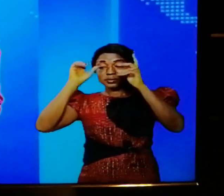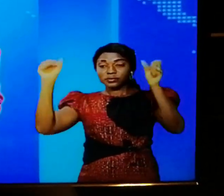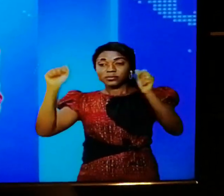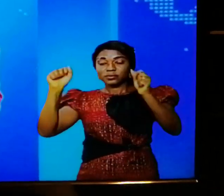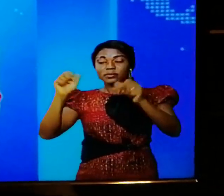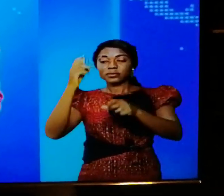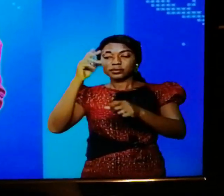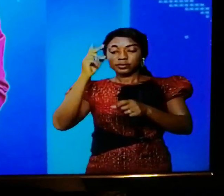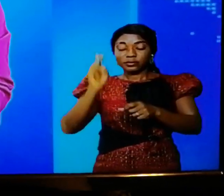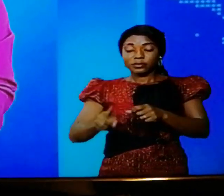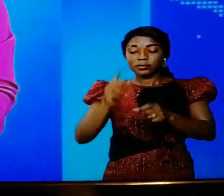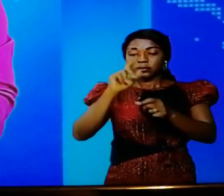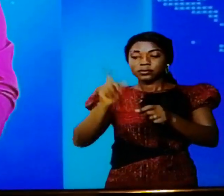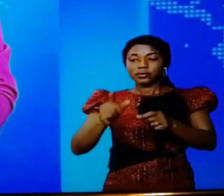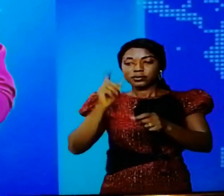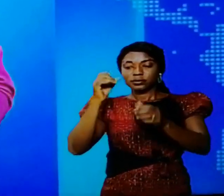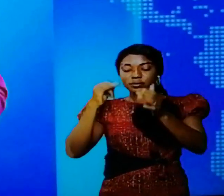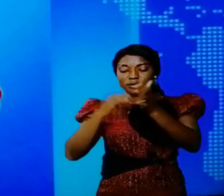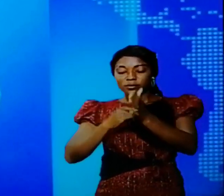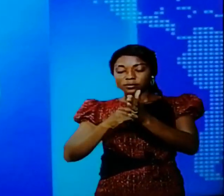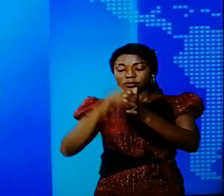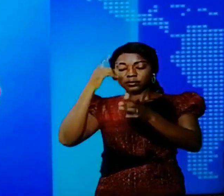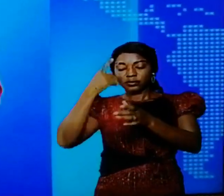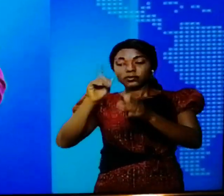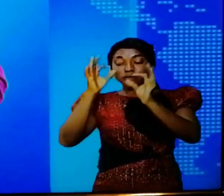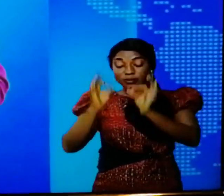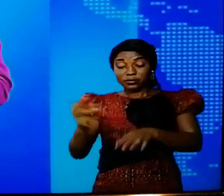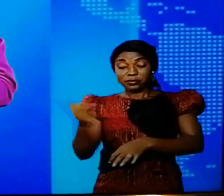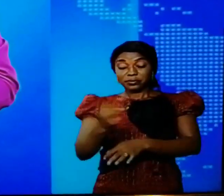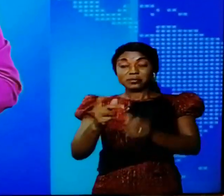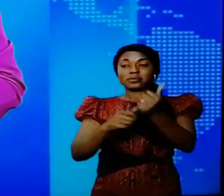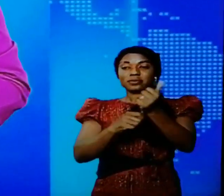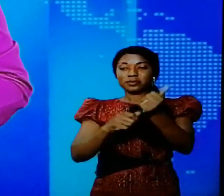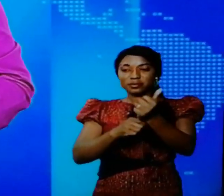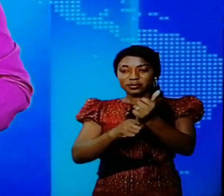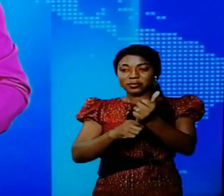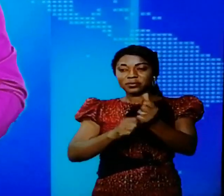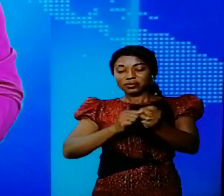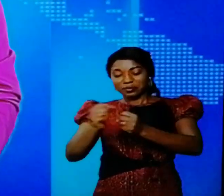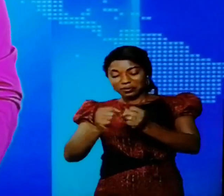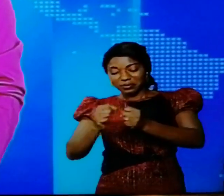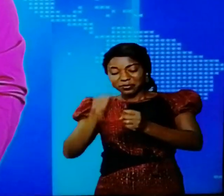autres États clés, un duel serré entre les deux candidats.